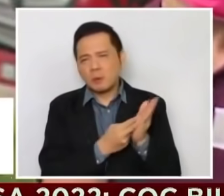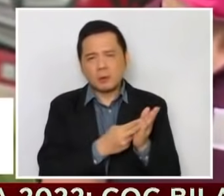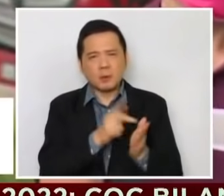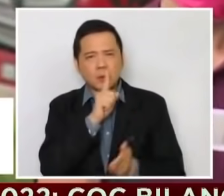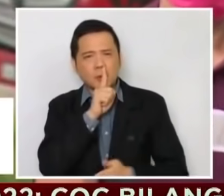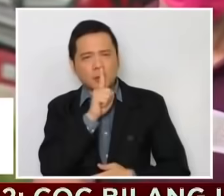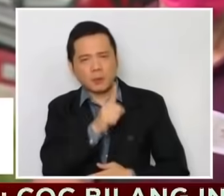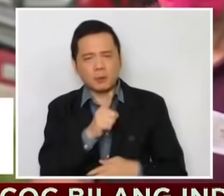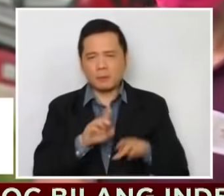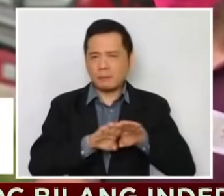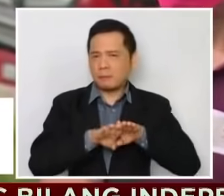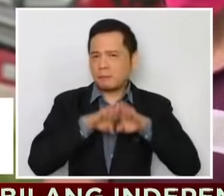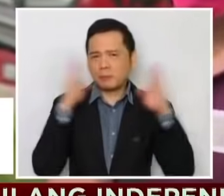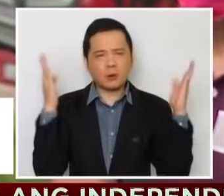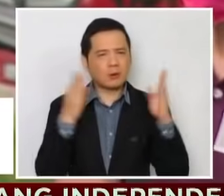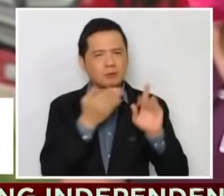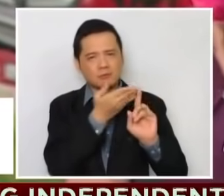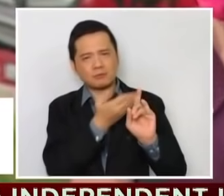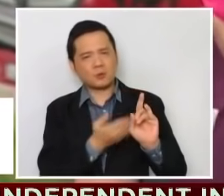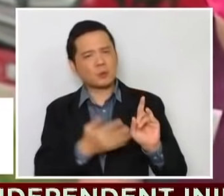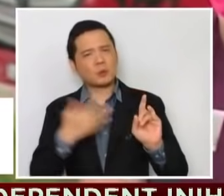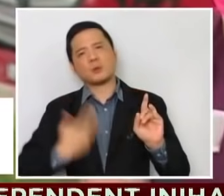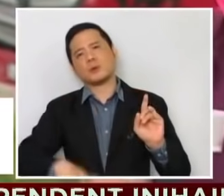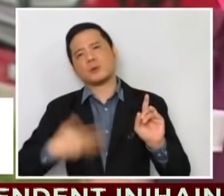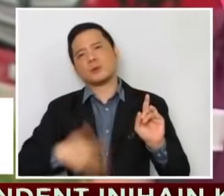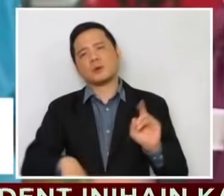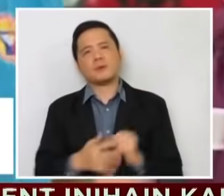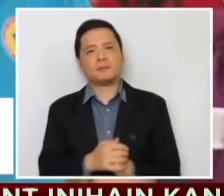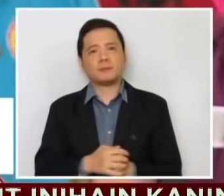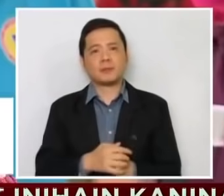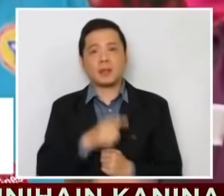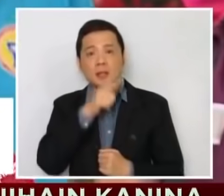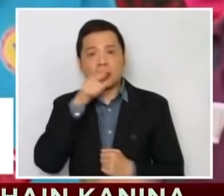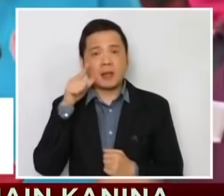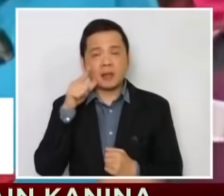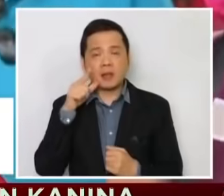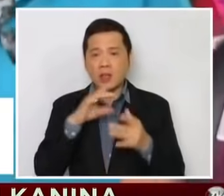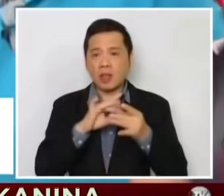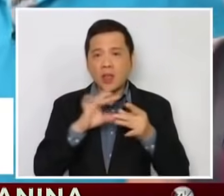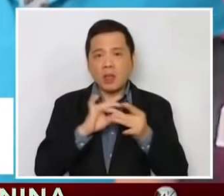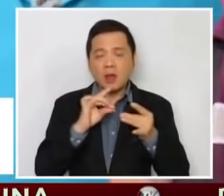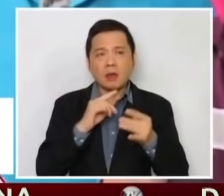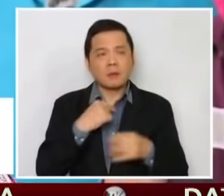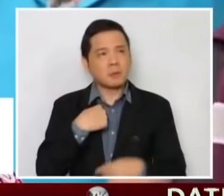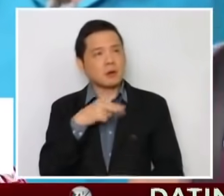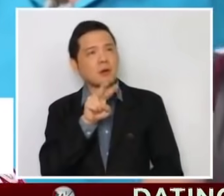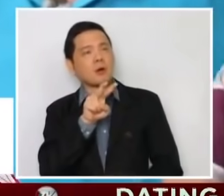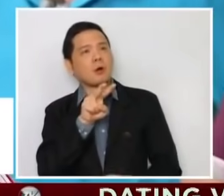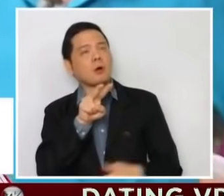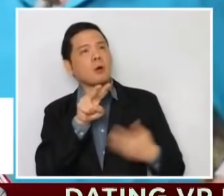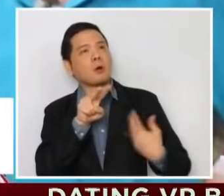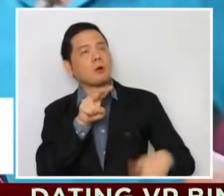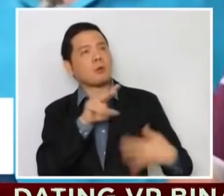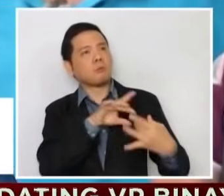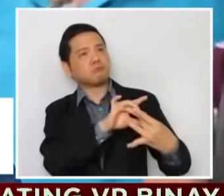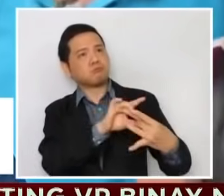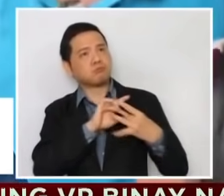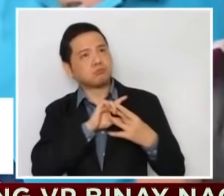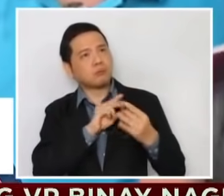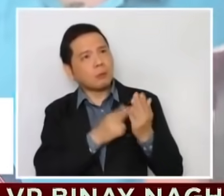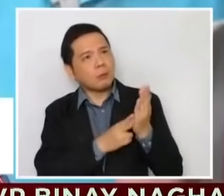ni Lenny. When Lenny says this, no, mararamdaman mo, ito ibig sabihin niya, hindi kailangan